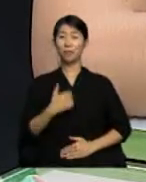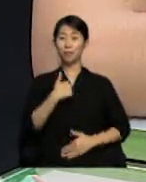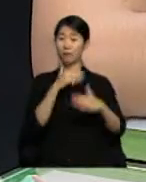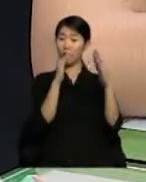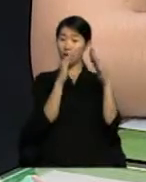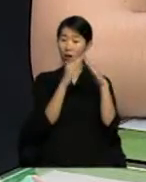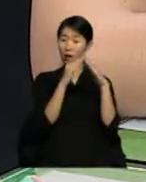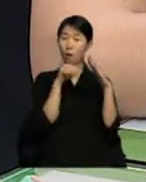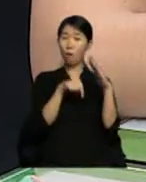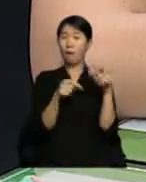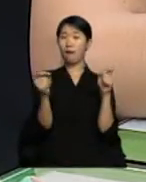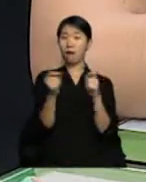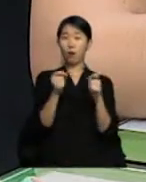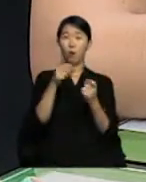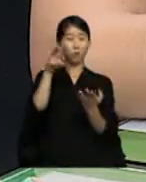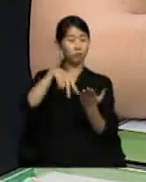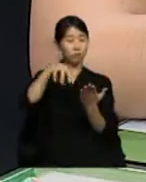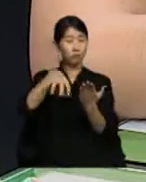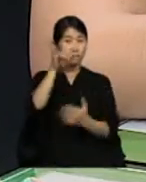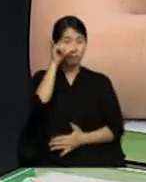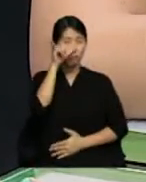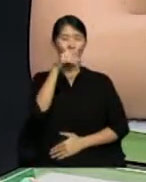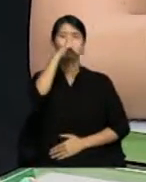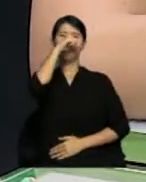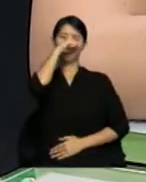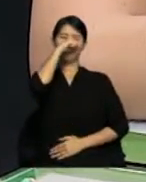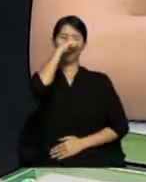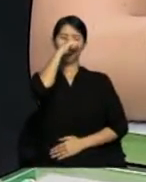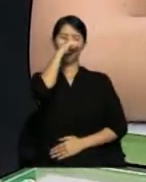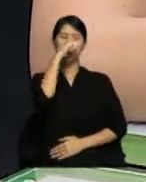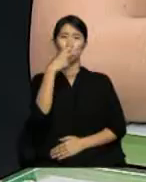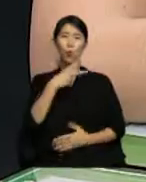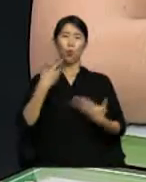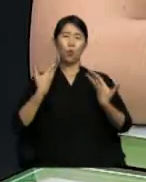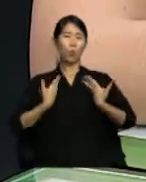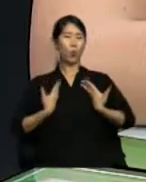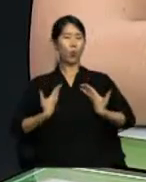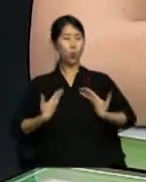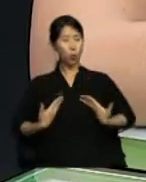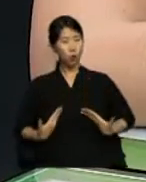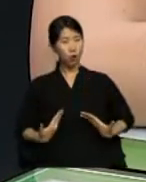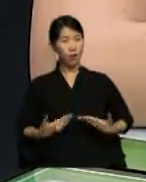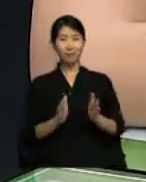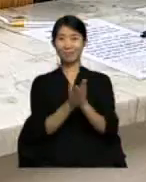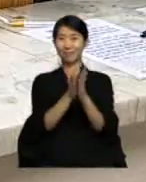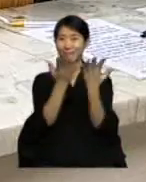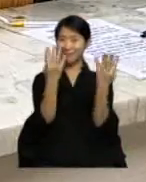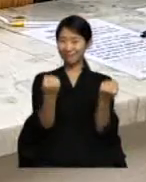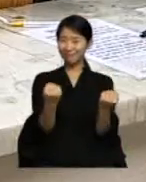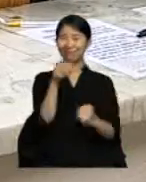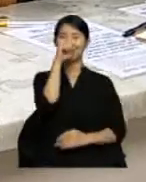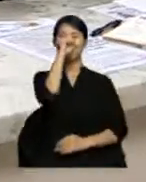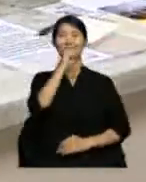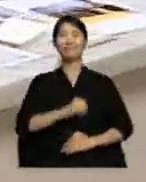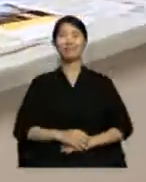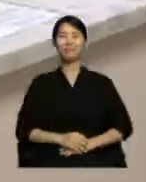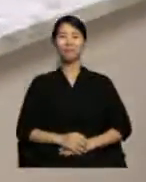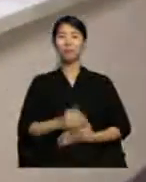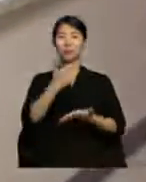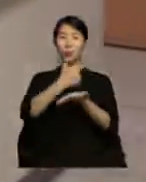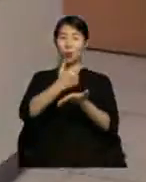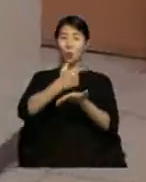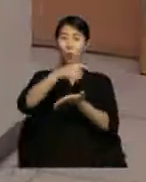집에서 가까운 네, 도서관이 있다는 게 좋고 조용한 것도 좋고 책도 많고 좋아요. 노원구